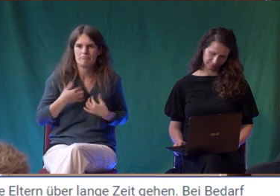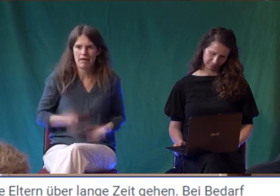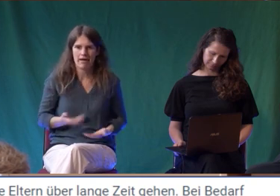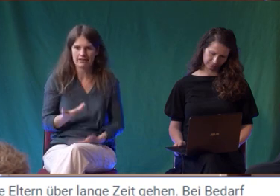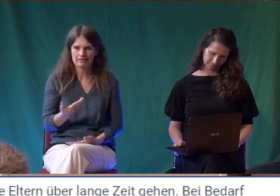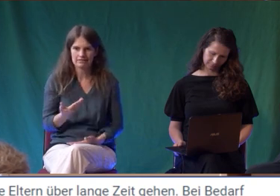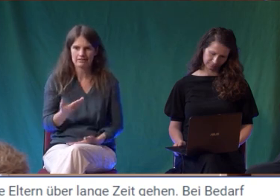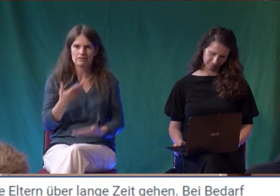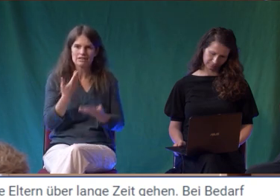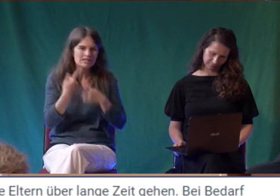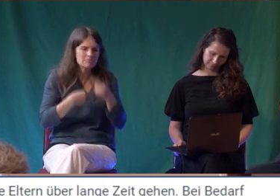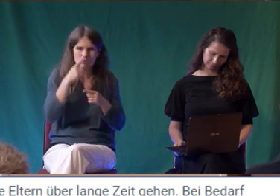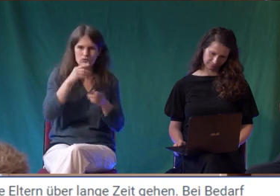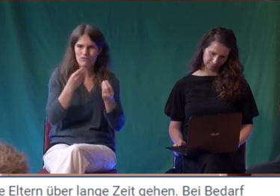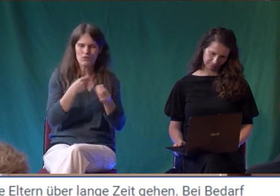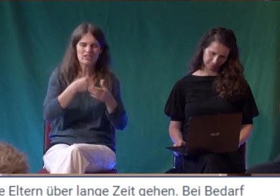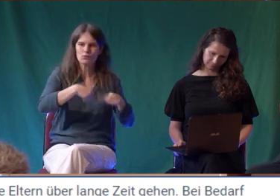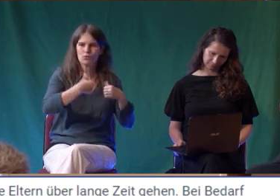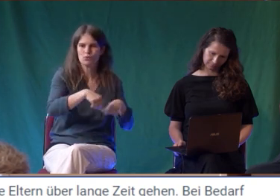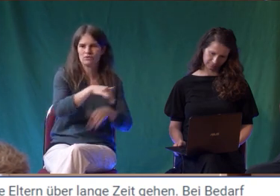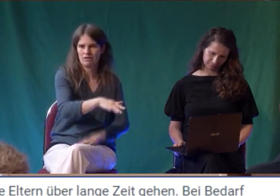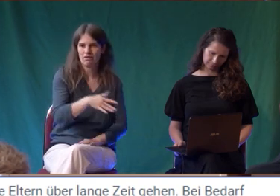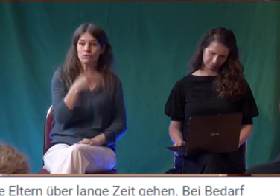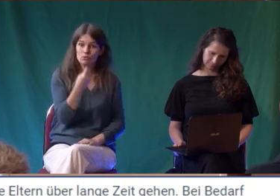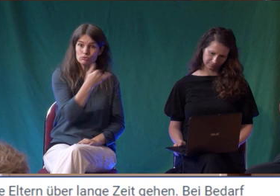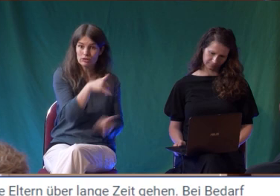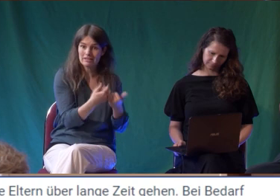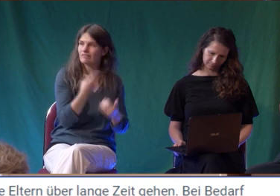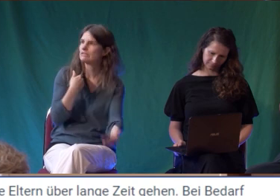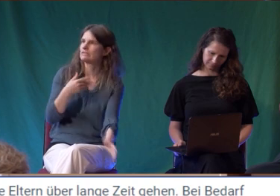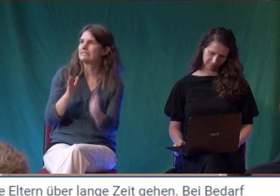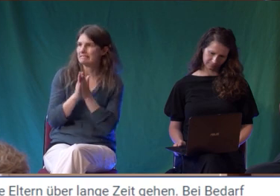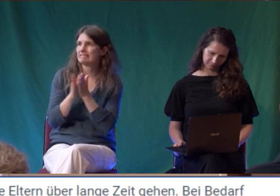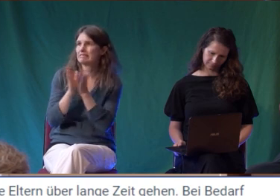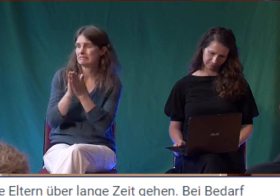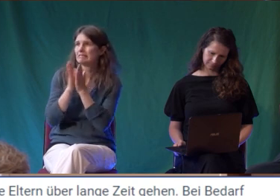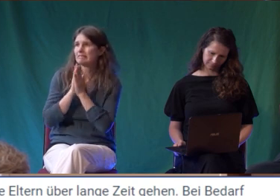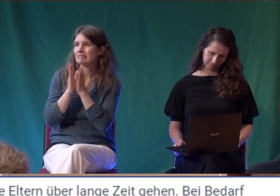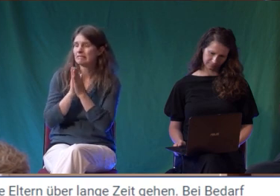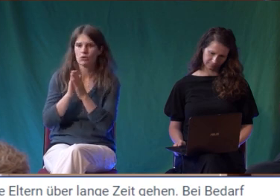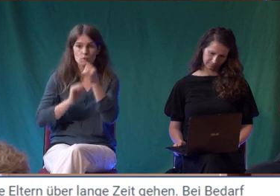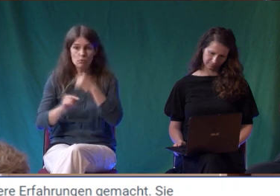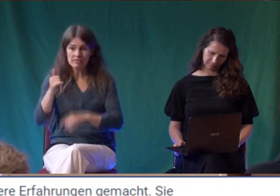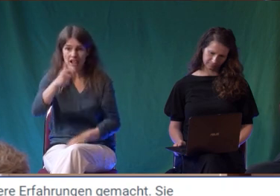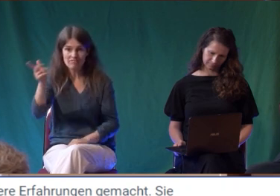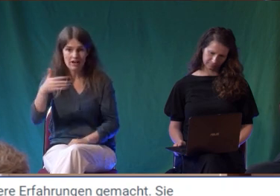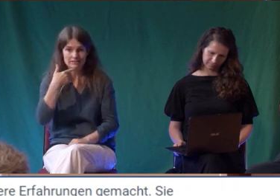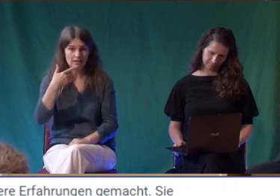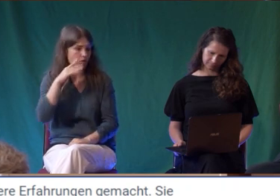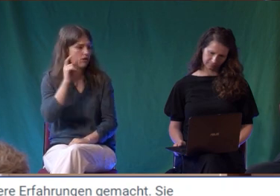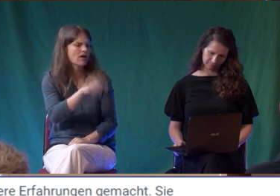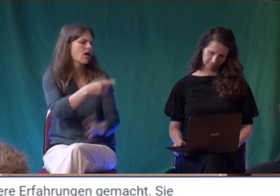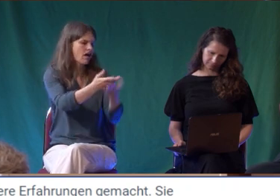sie fühlen sich noch zu oft als Bittsteller wenn sie dann solche Aussagen hören andere Mütter müssen sich auch selbst Unterstützung suchen